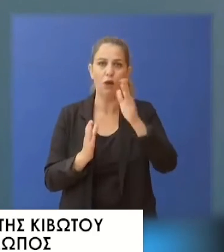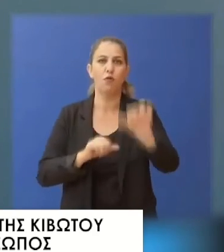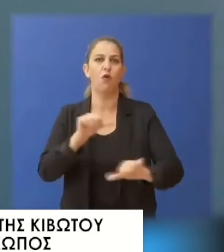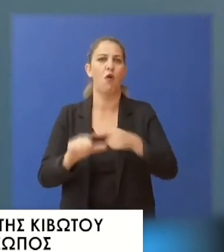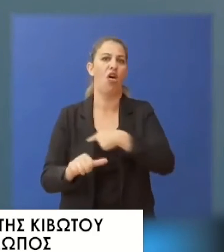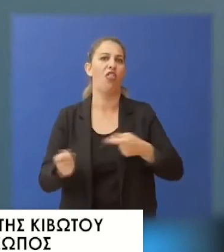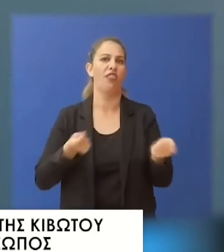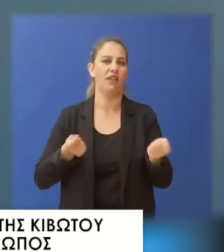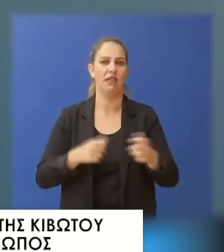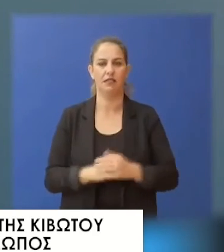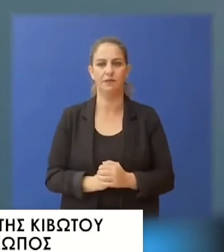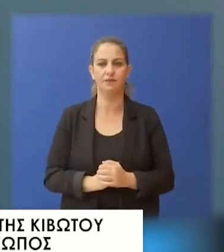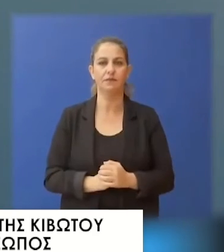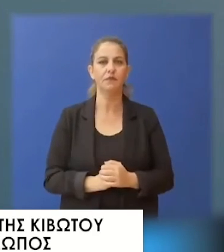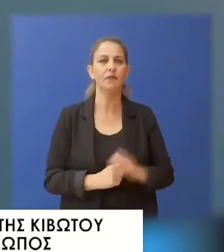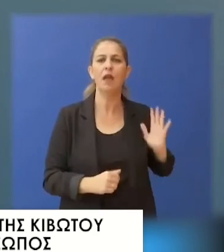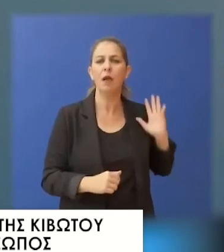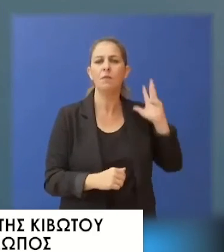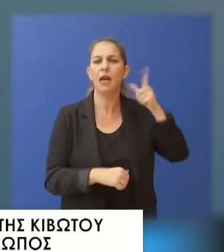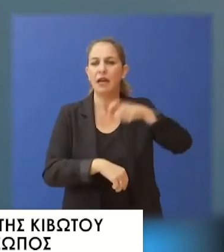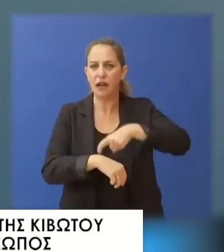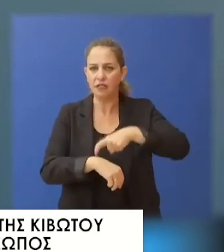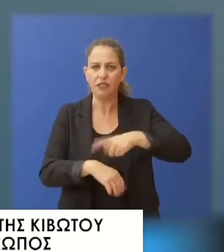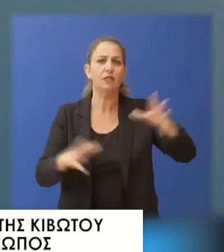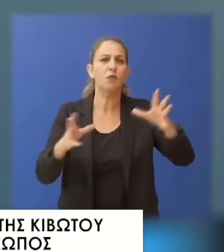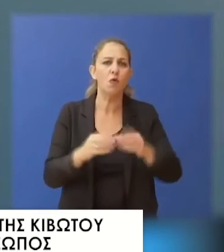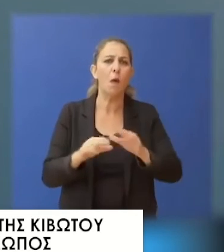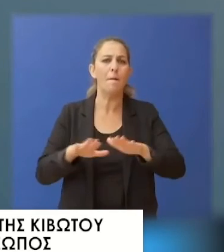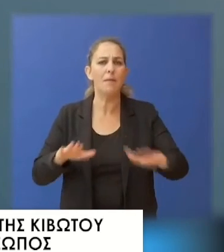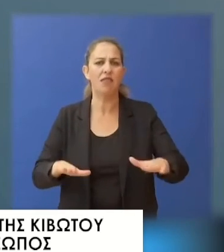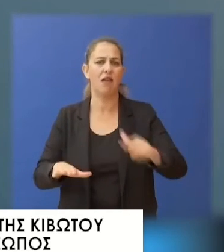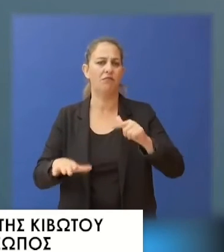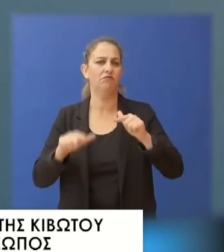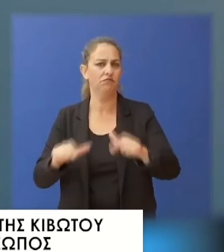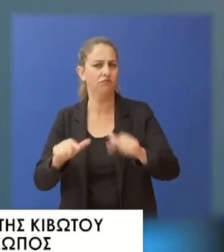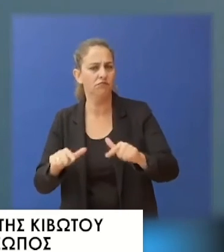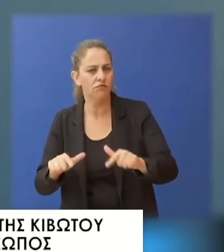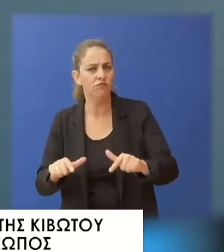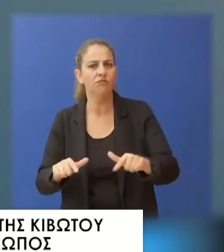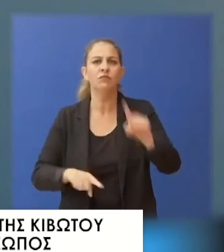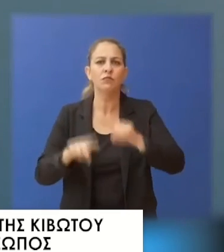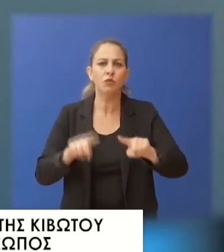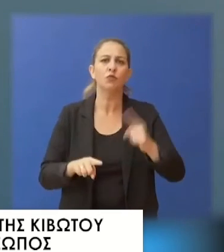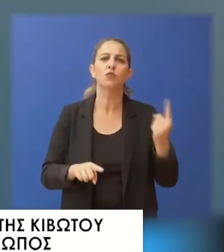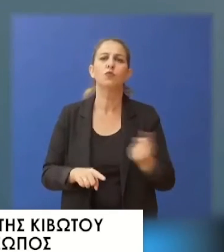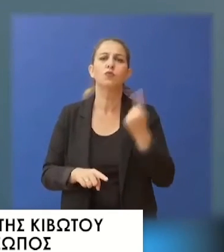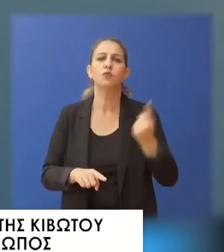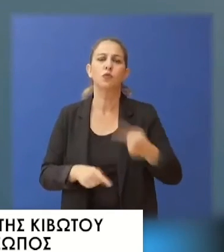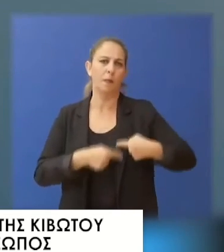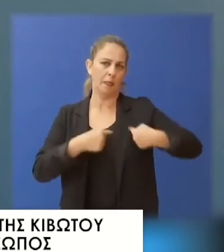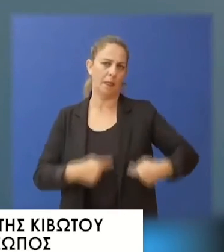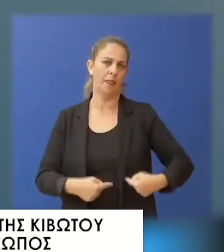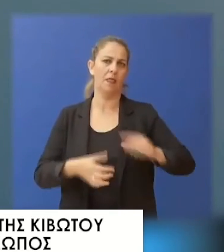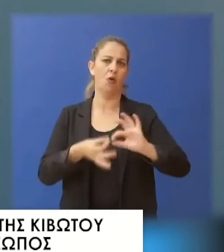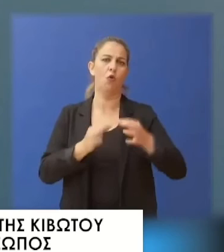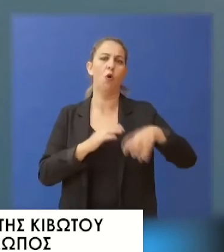Μέχρι σήμερα, στον χώρο της επιμέλειας των ανηλίκων, παρατηρείται και στην Ελλάδα και διεθνώς η δραστηριοποίηση εθελοντικών οργανώσεων, καθώς το